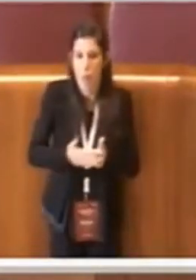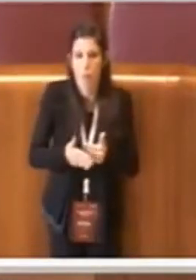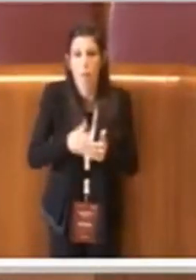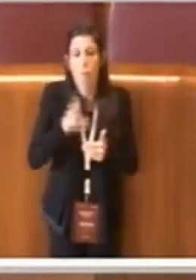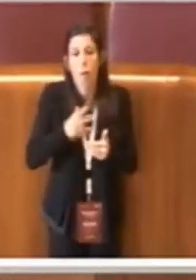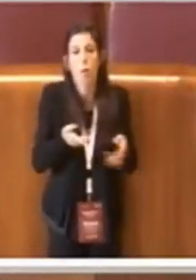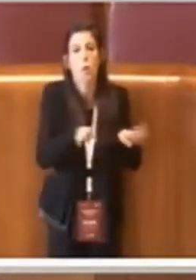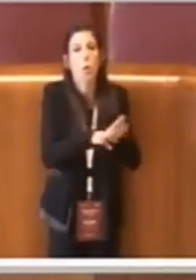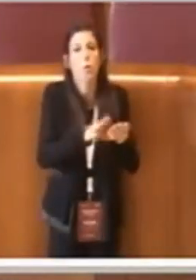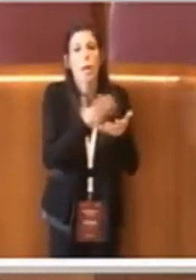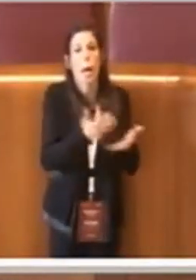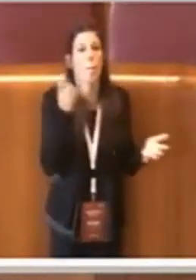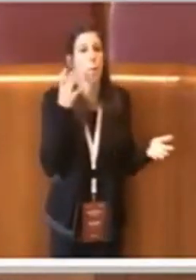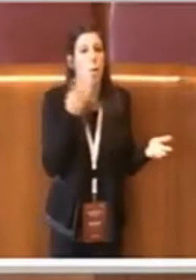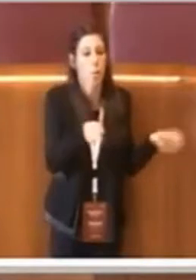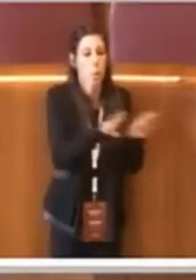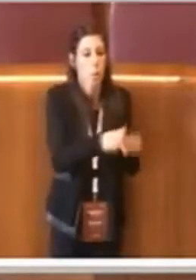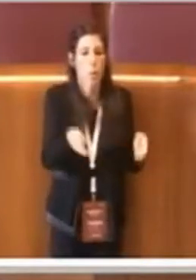altri campi.